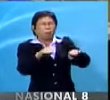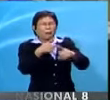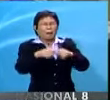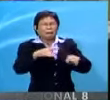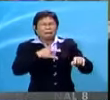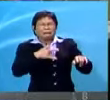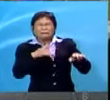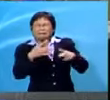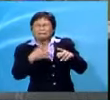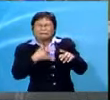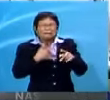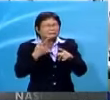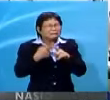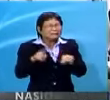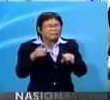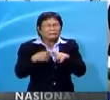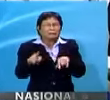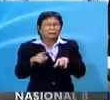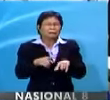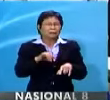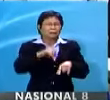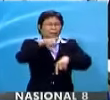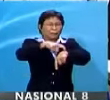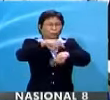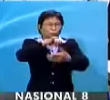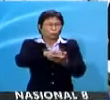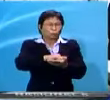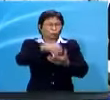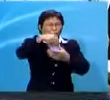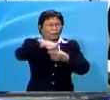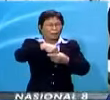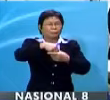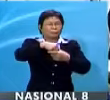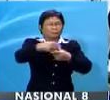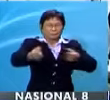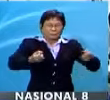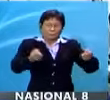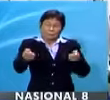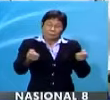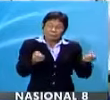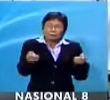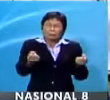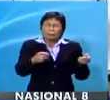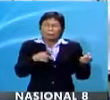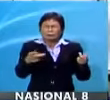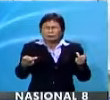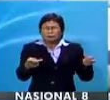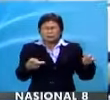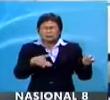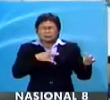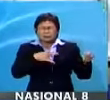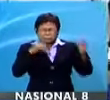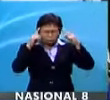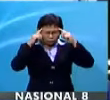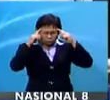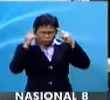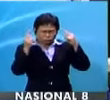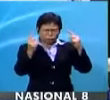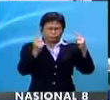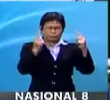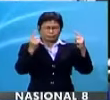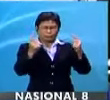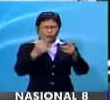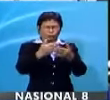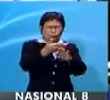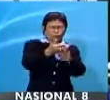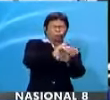ada lain sikitlah rasa dia saya masa tu Tengah ketaba-tiba saya macam